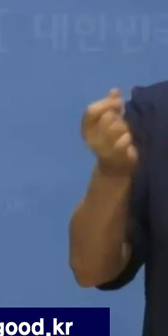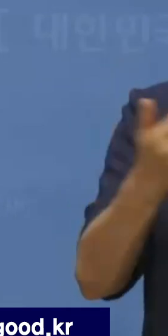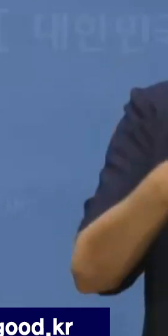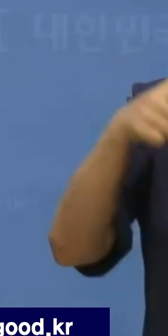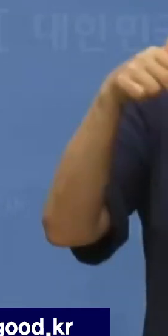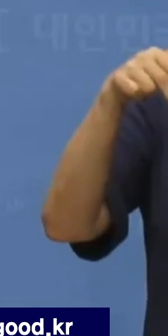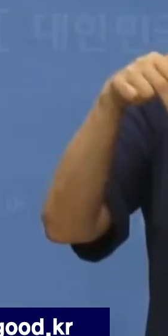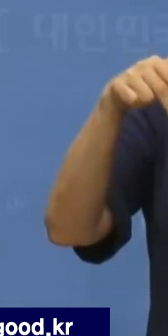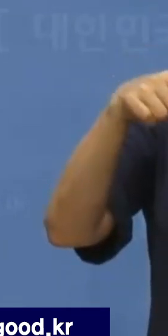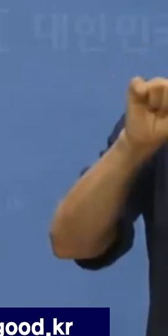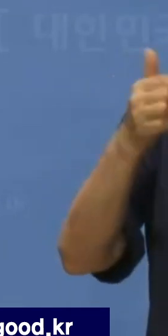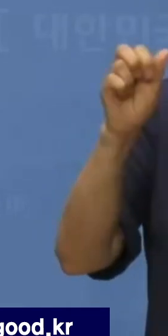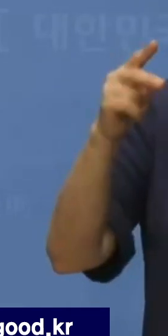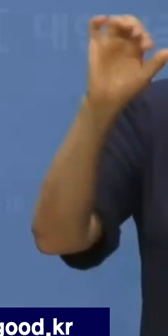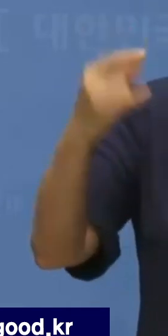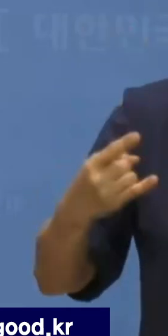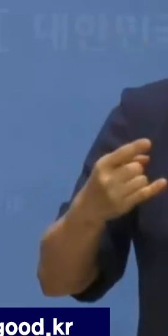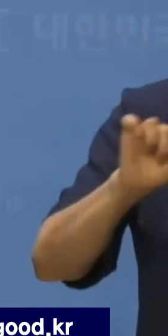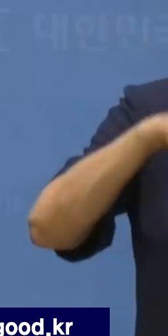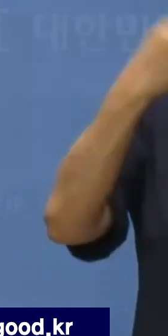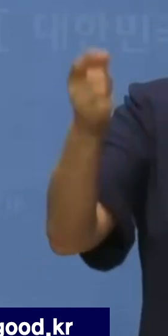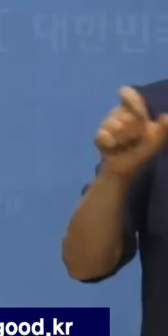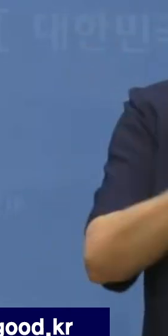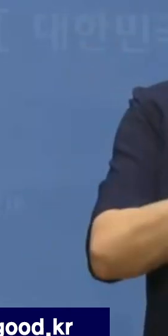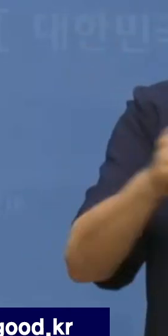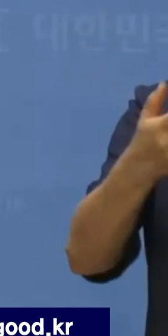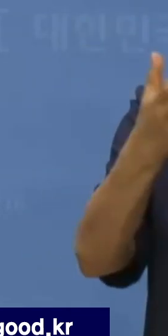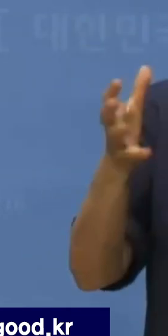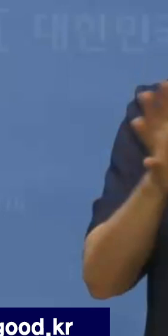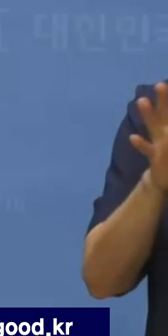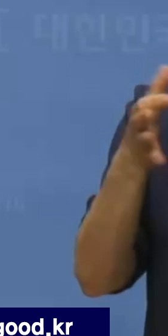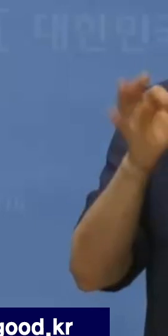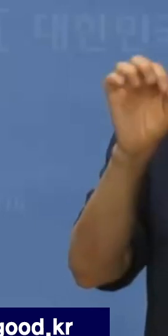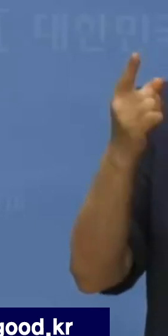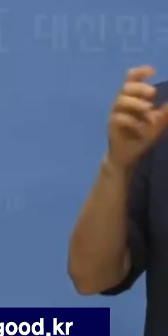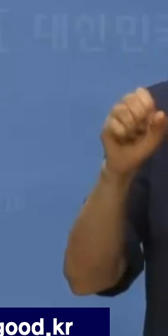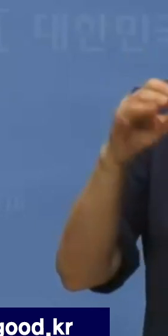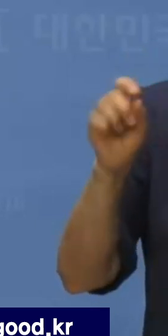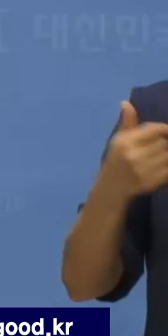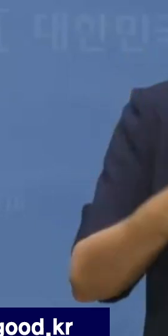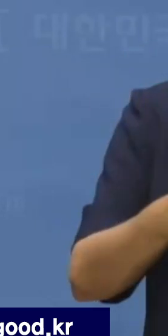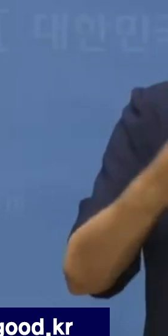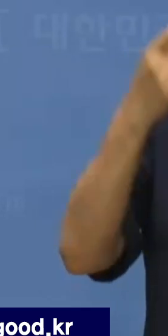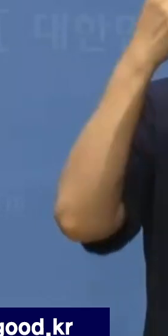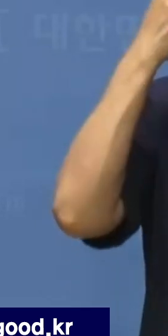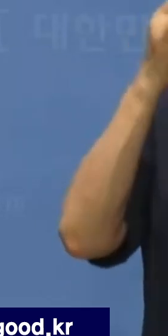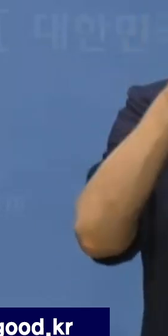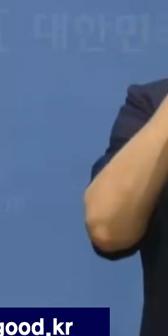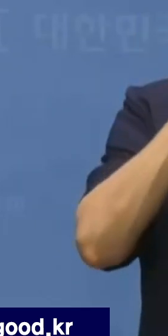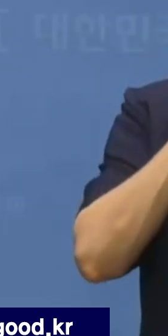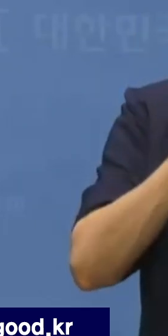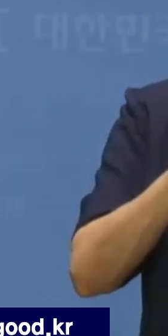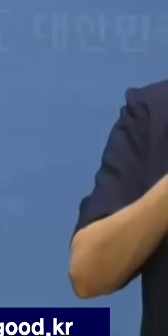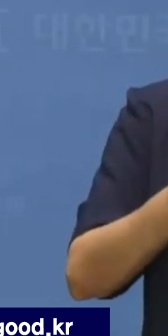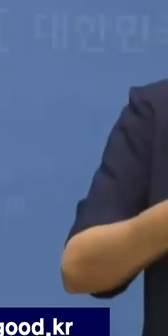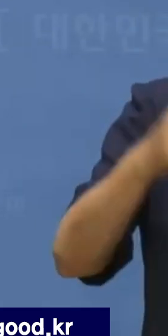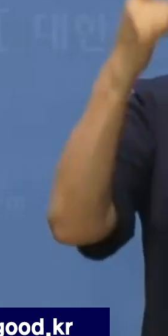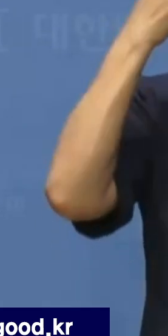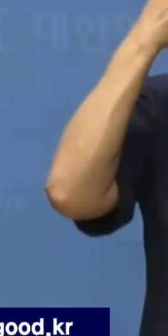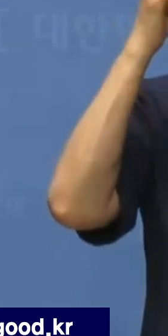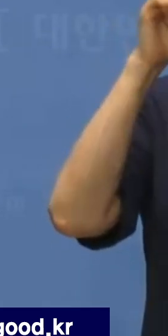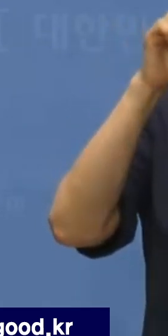전현희 권익위원장의 후임으로 특수부 출신의 김홍일 전 고검장을 고려하고 있다면 당장